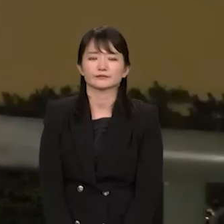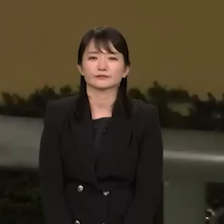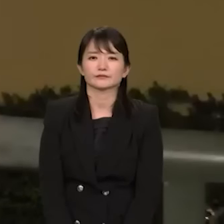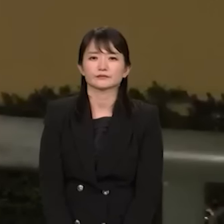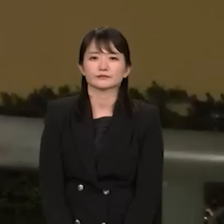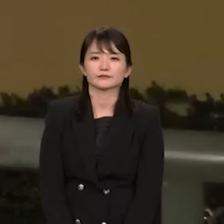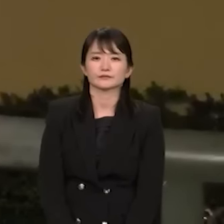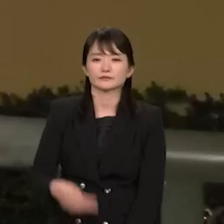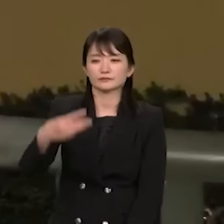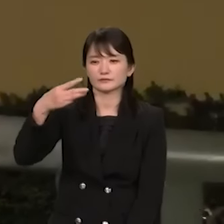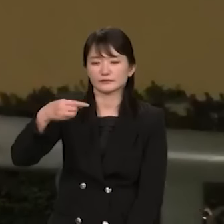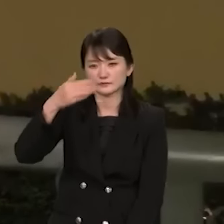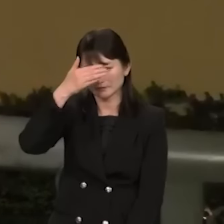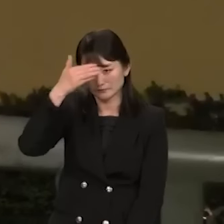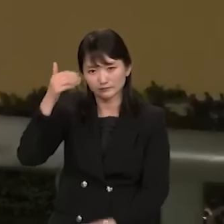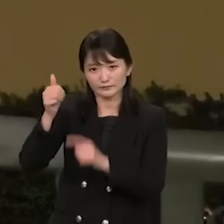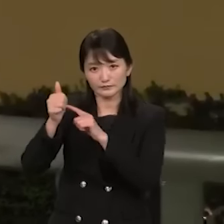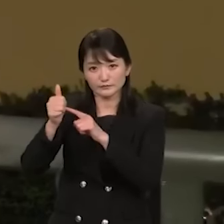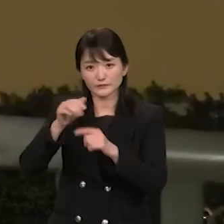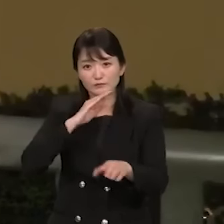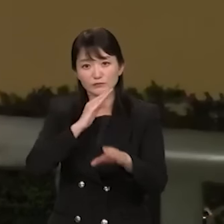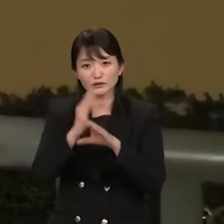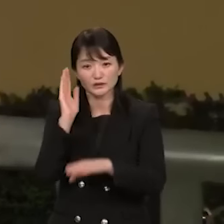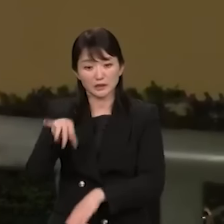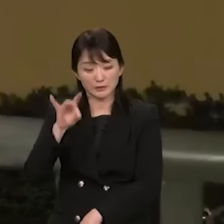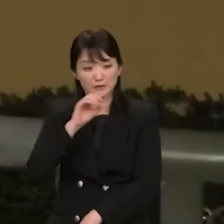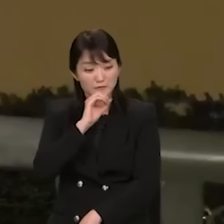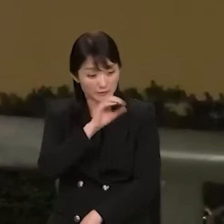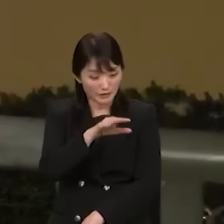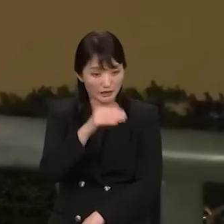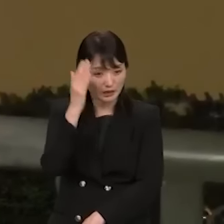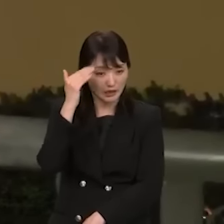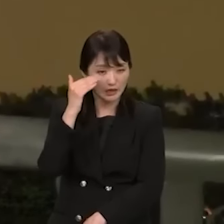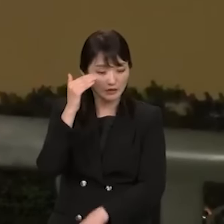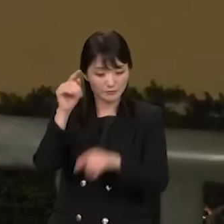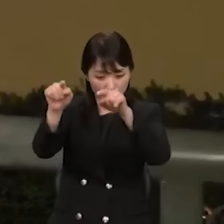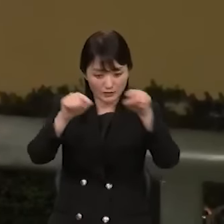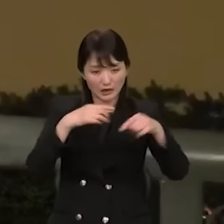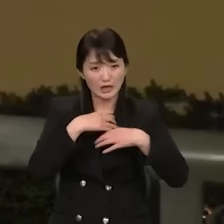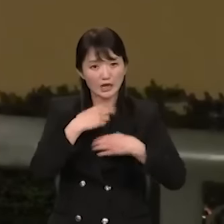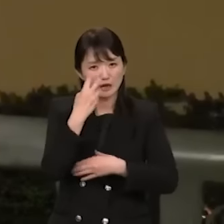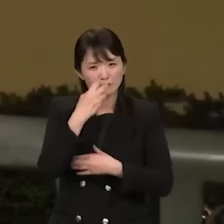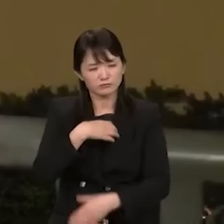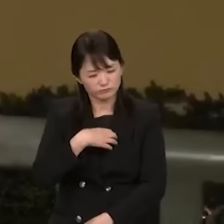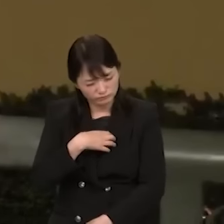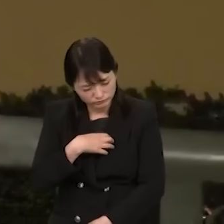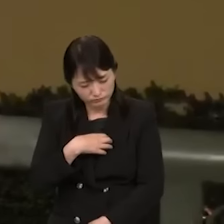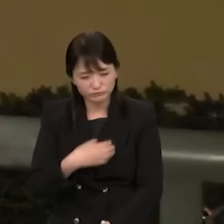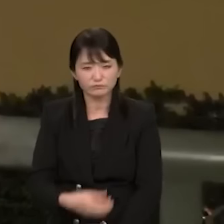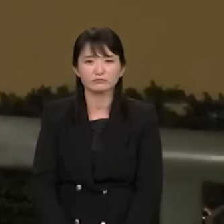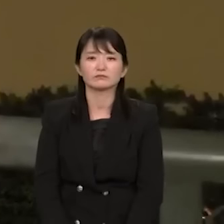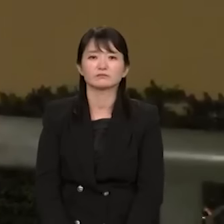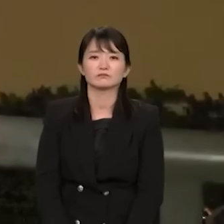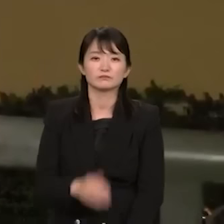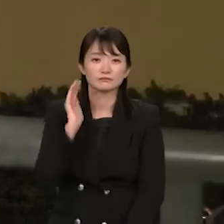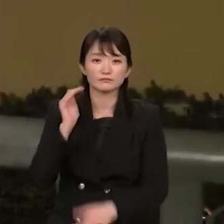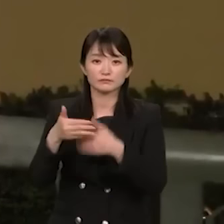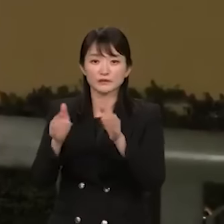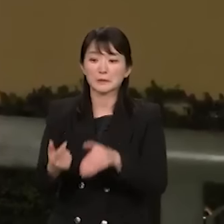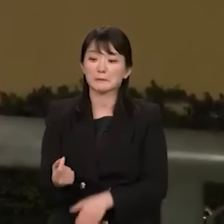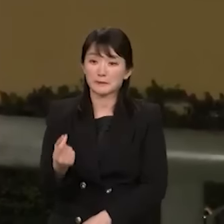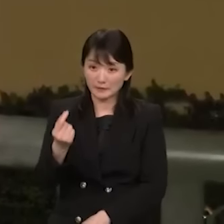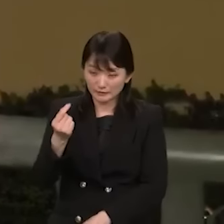트럼프 당선인은 또 북한 이야기를 먼저 꺼내면서 한반도 안보 상황에 대한 우려를 나타낸 것으로 전해집니다. 대통령실은 이른 시일